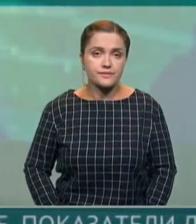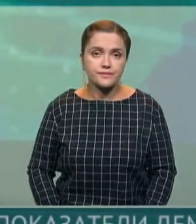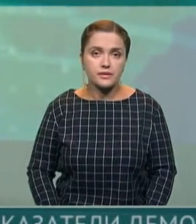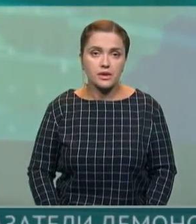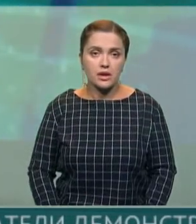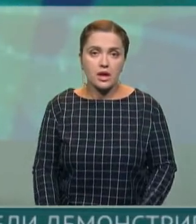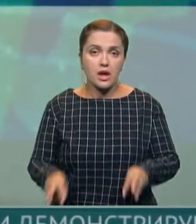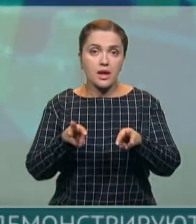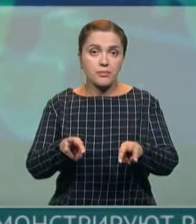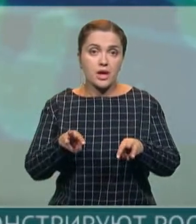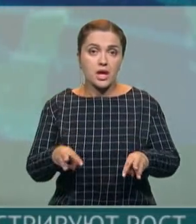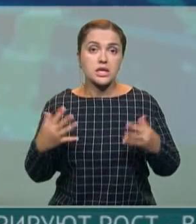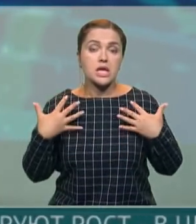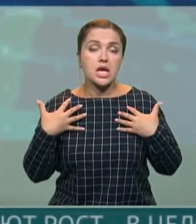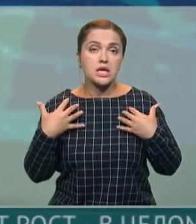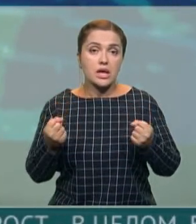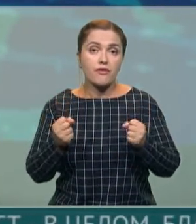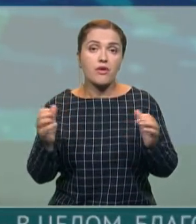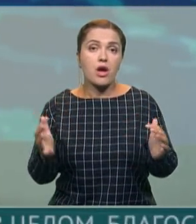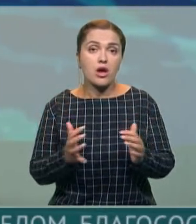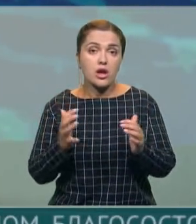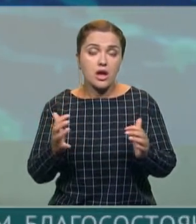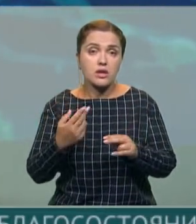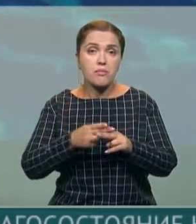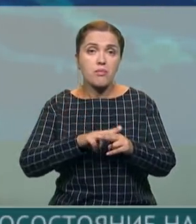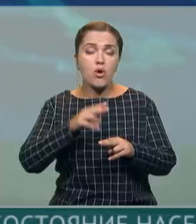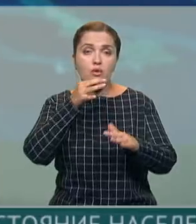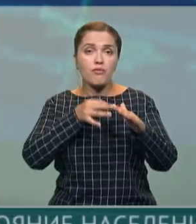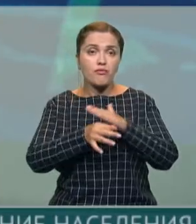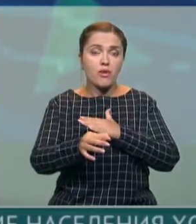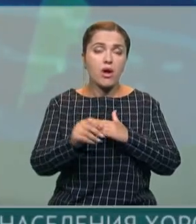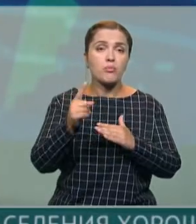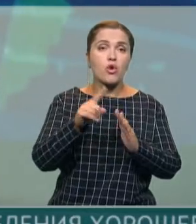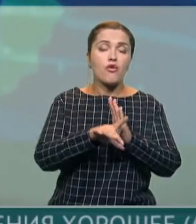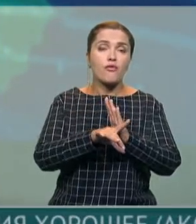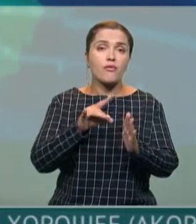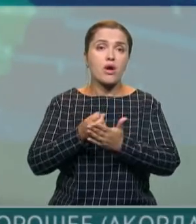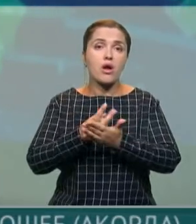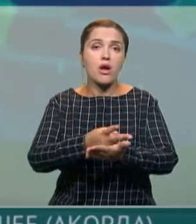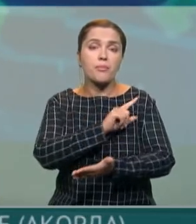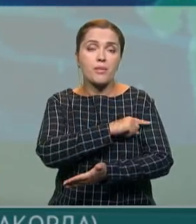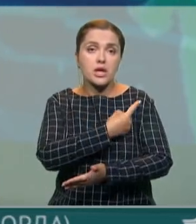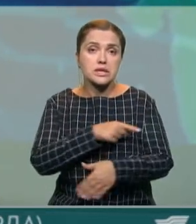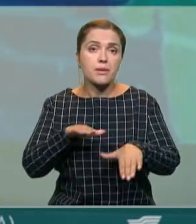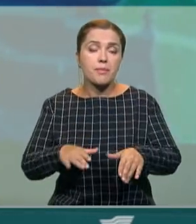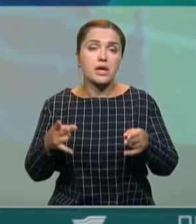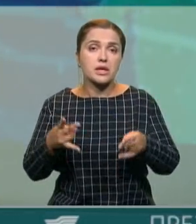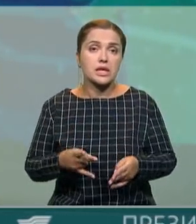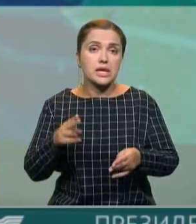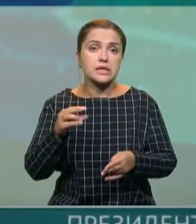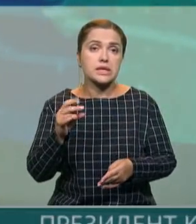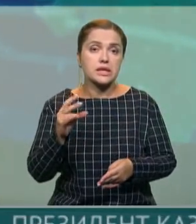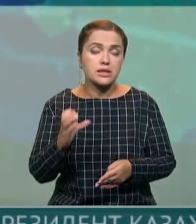В Министерстве здравоохранения прокомментировали выбор больницы при госпитализации Дениса Тена с места трагедии. По